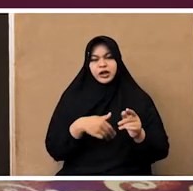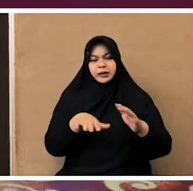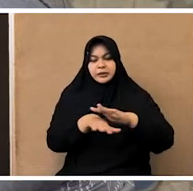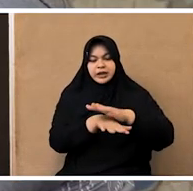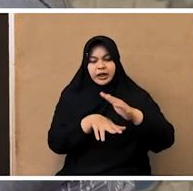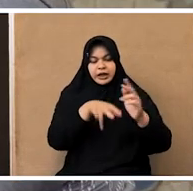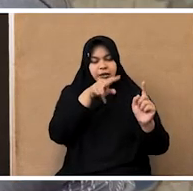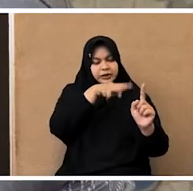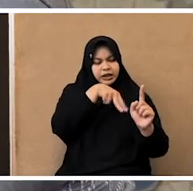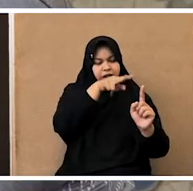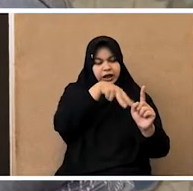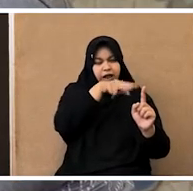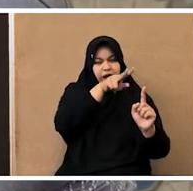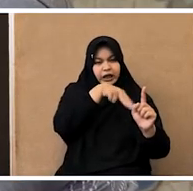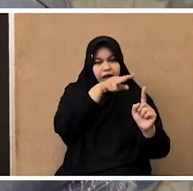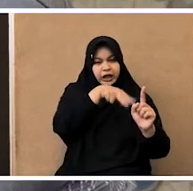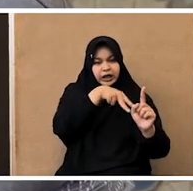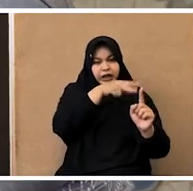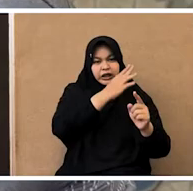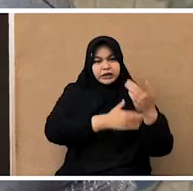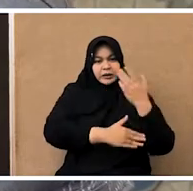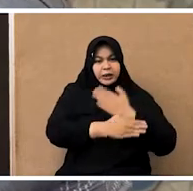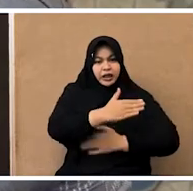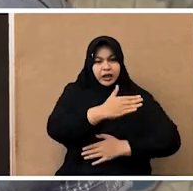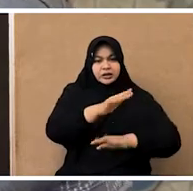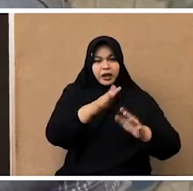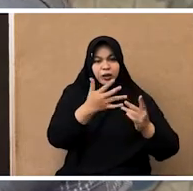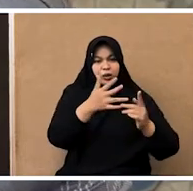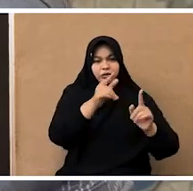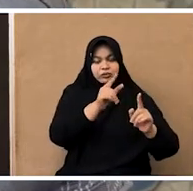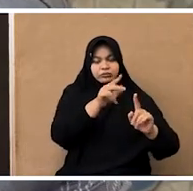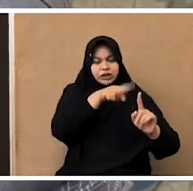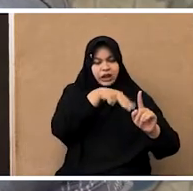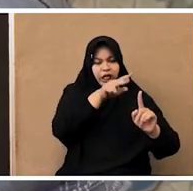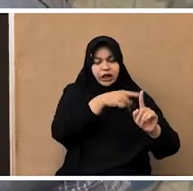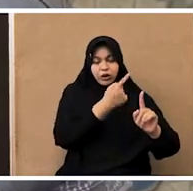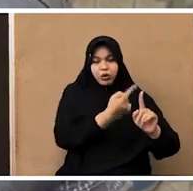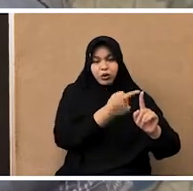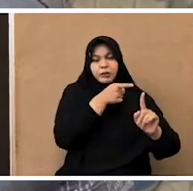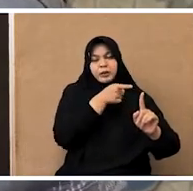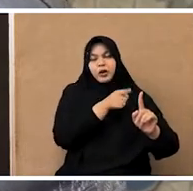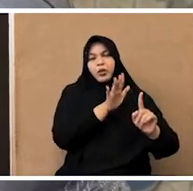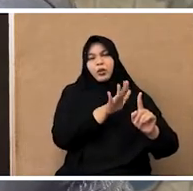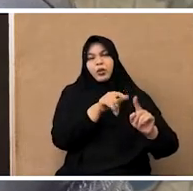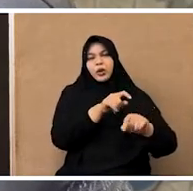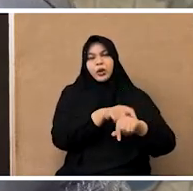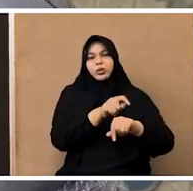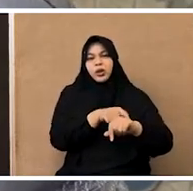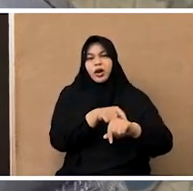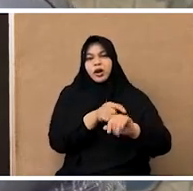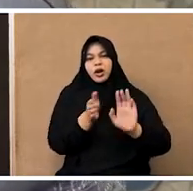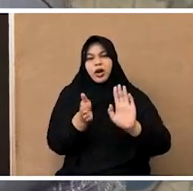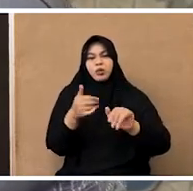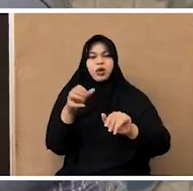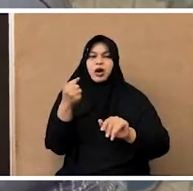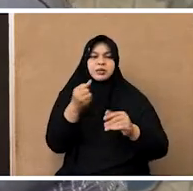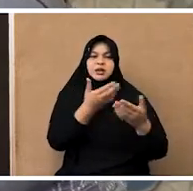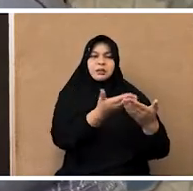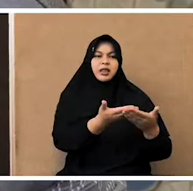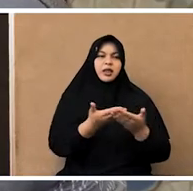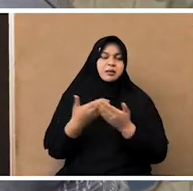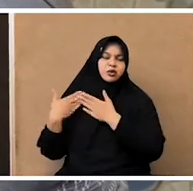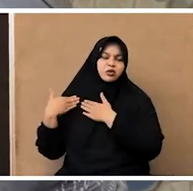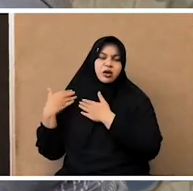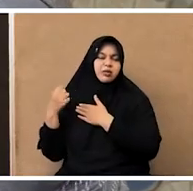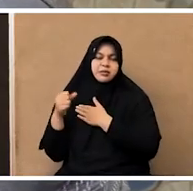atau Berdasarkan hasil pemeriksaan kedisalitasan ketika dia melakukan itu memang sedang kambuh Ya sudah artinya dia tidak bisa dimintakan